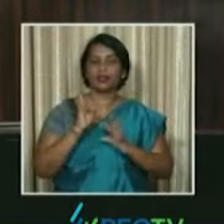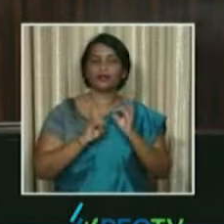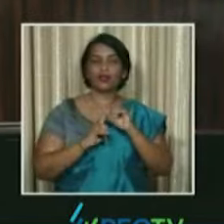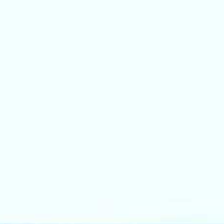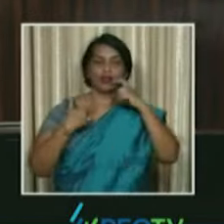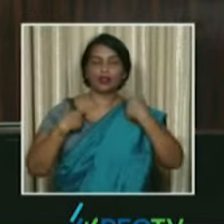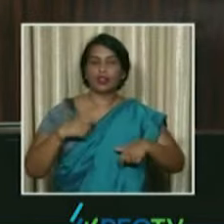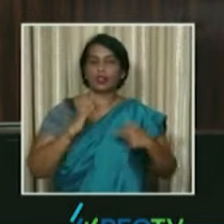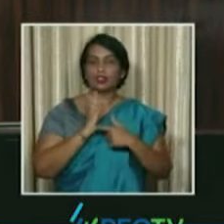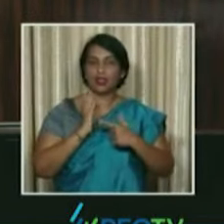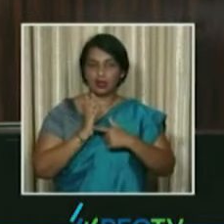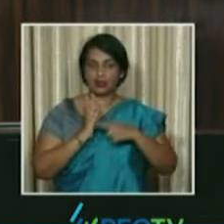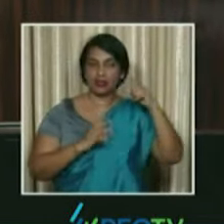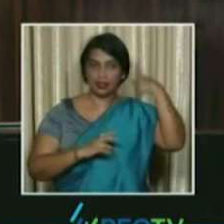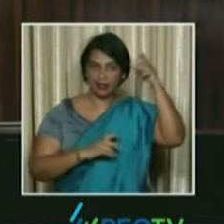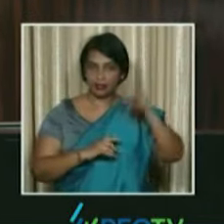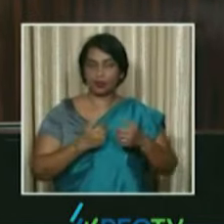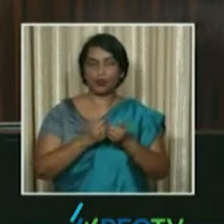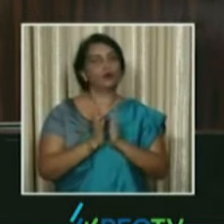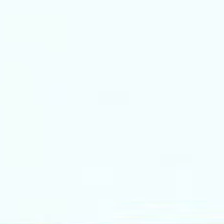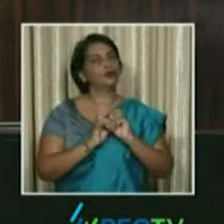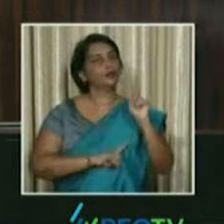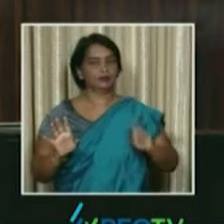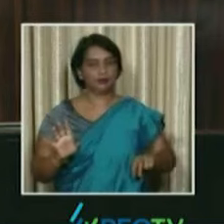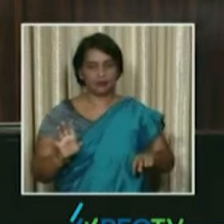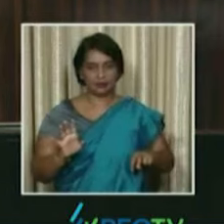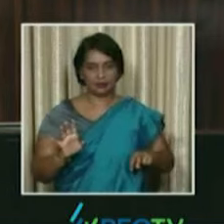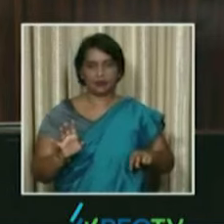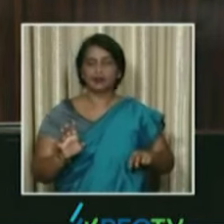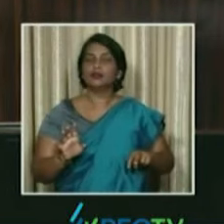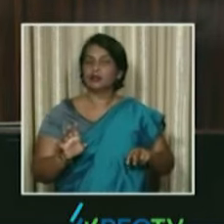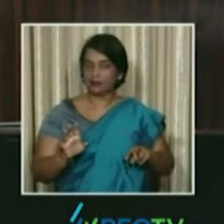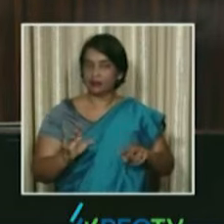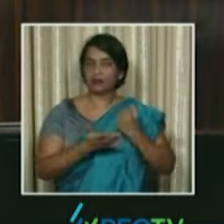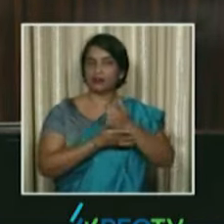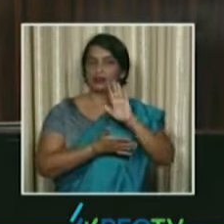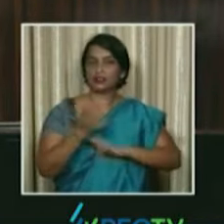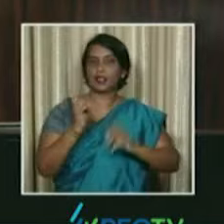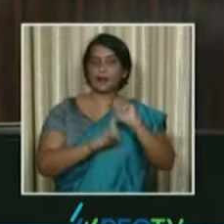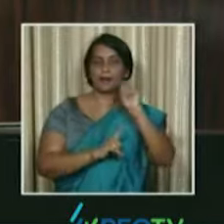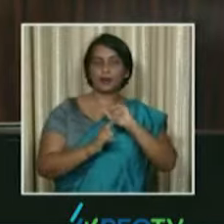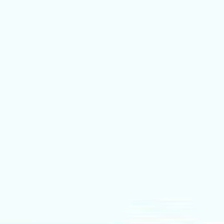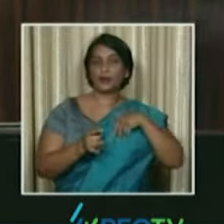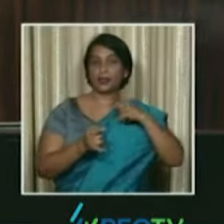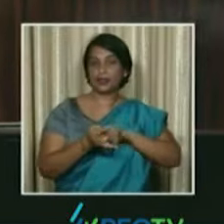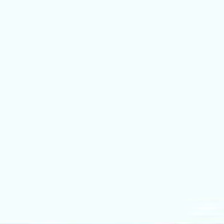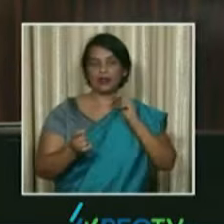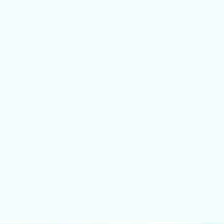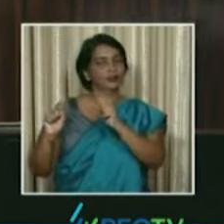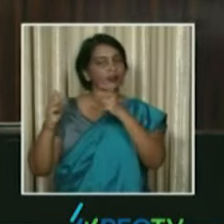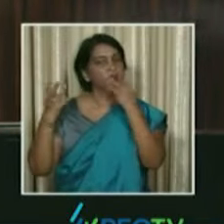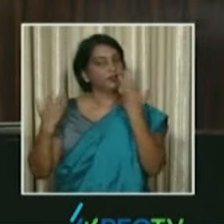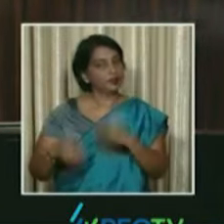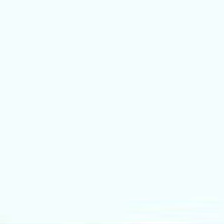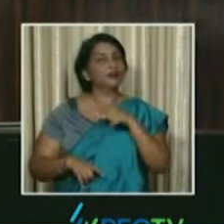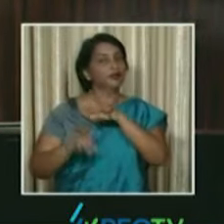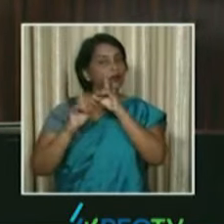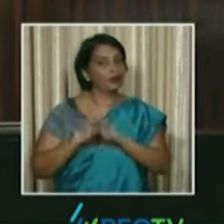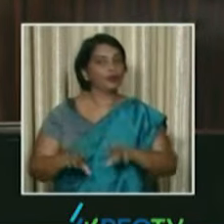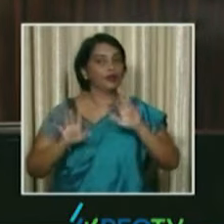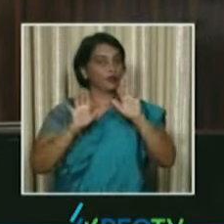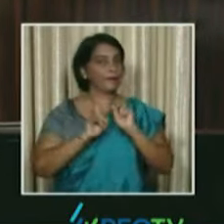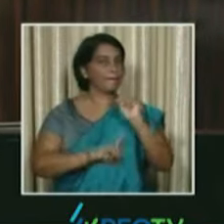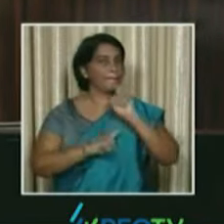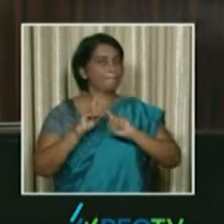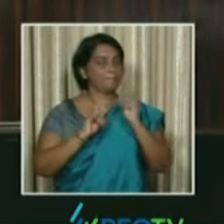නීතිඥ තලතා අතුකරණ මහත්මිය සිය පාර්ලිමේන්තු අන්තිදුරෙන් ඉල්ලා අස්වීමේ ලිපිය පාර්ලිමේන්තුවේ මහලේකම්බරිය වෙත ලබා දී ඇති බවත්, ඒ අනුව 9 වැනි